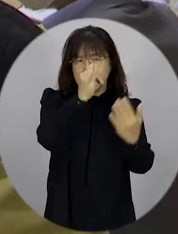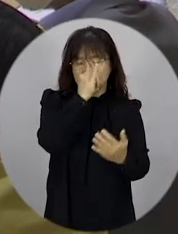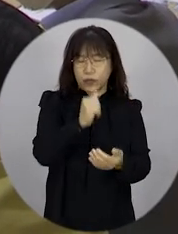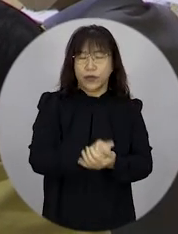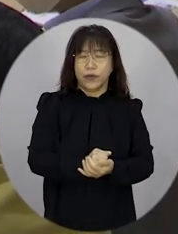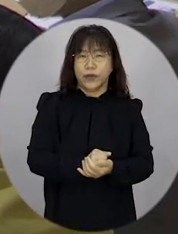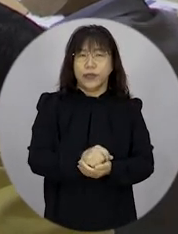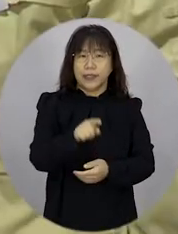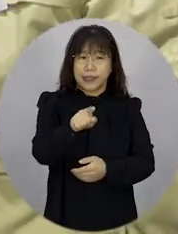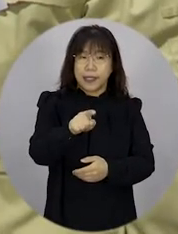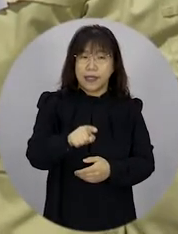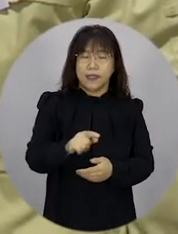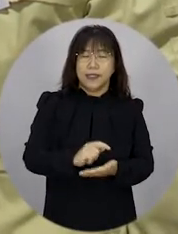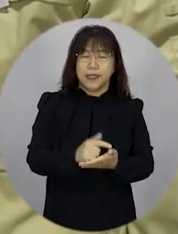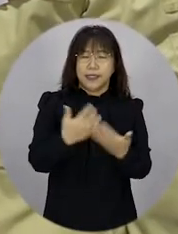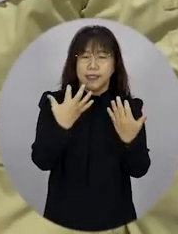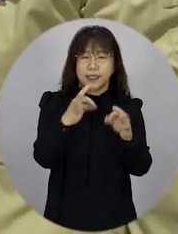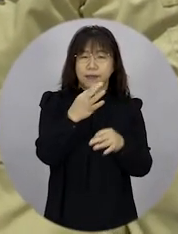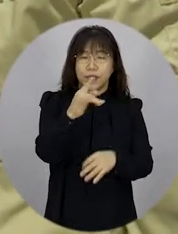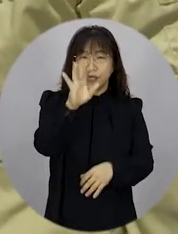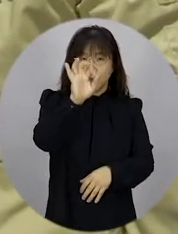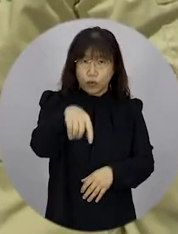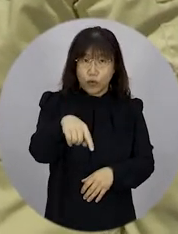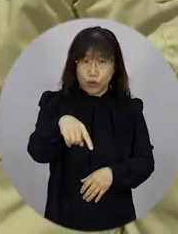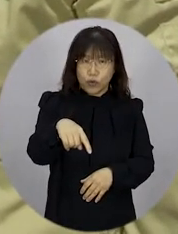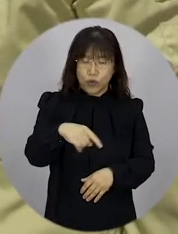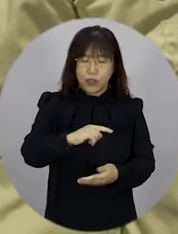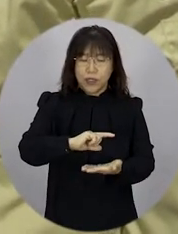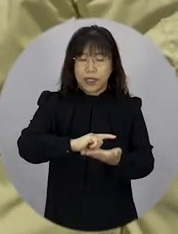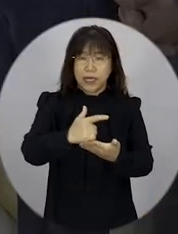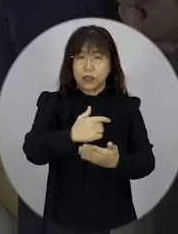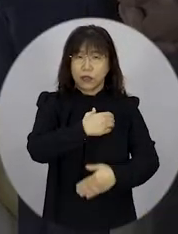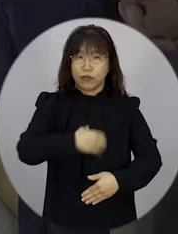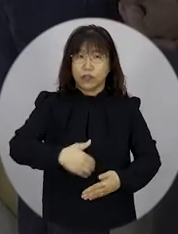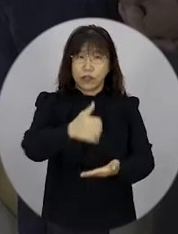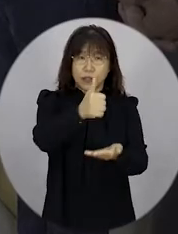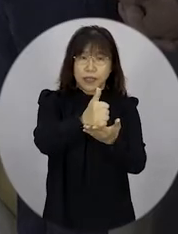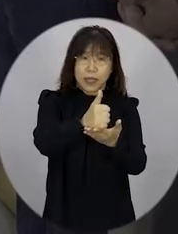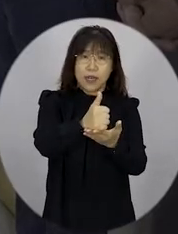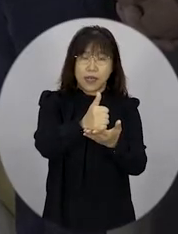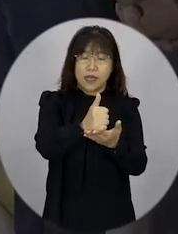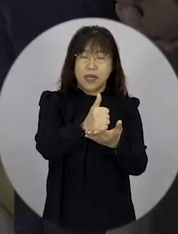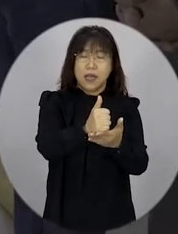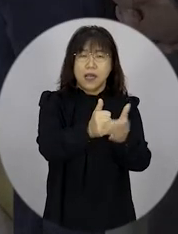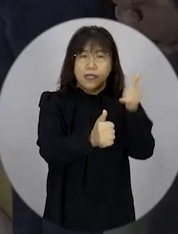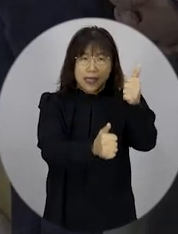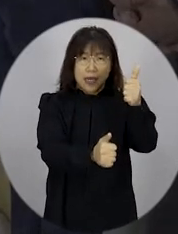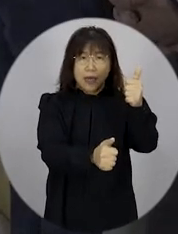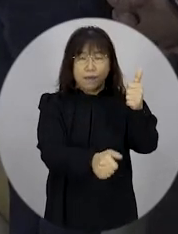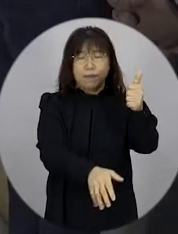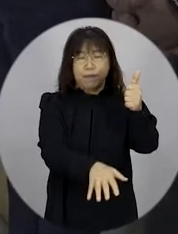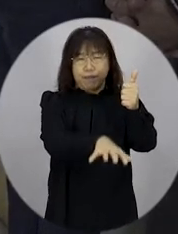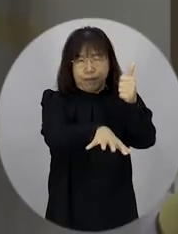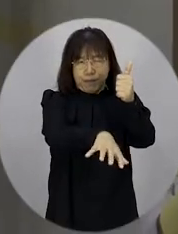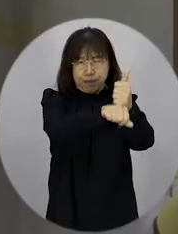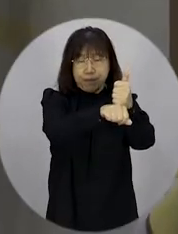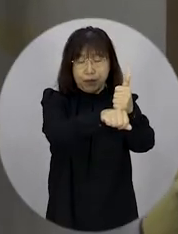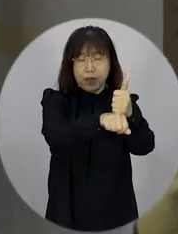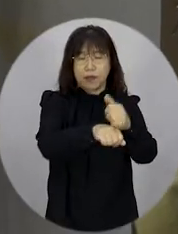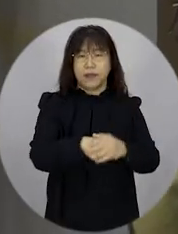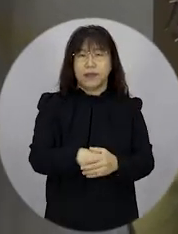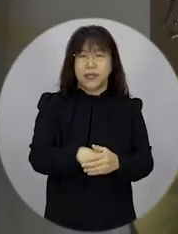강서구 재설안전대책본부는 김태우 강서구청장을 본부장으로 7개 실무반과 각동 재설